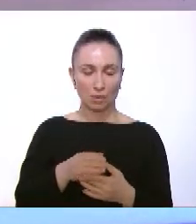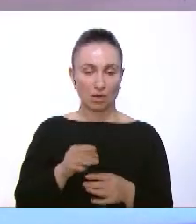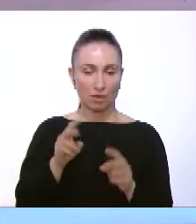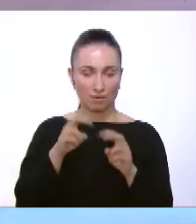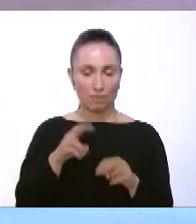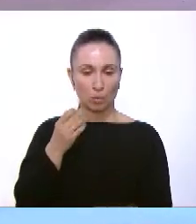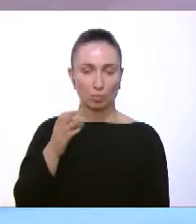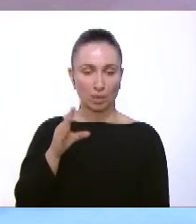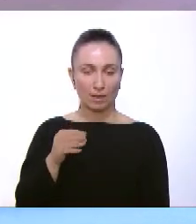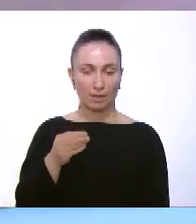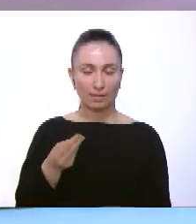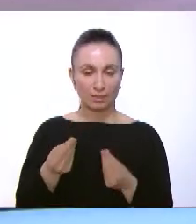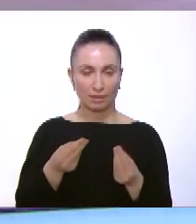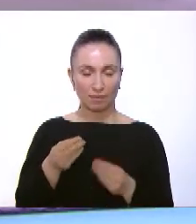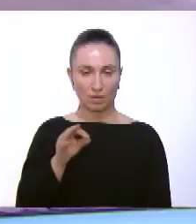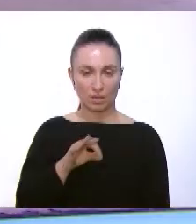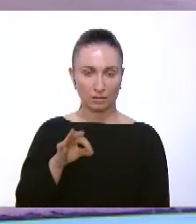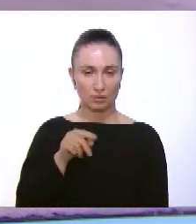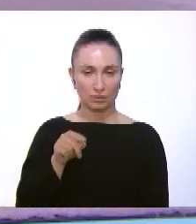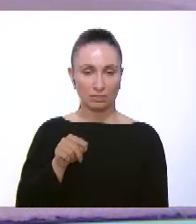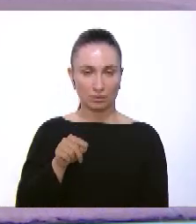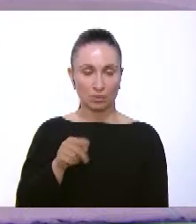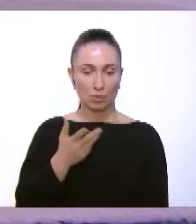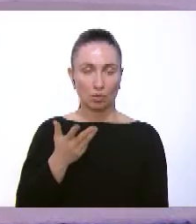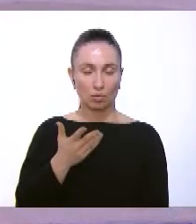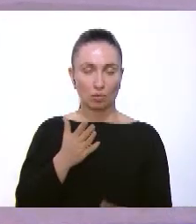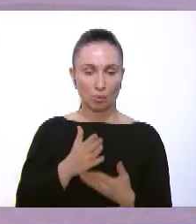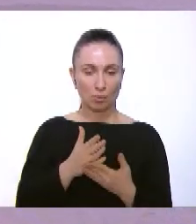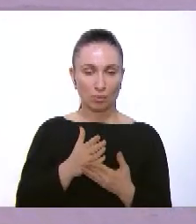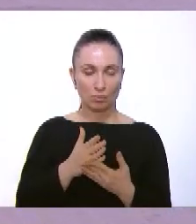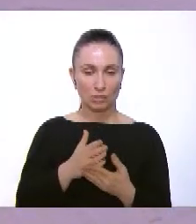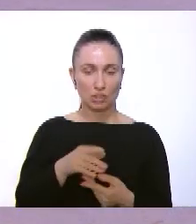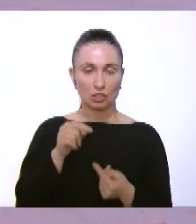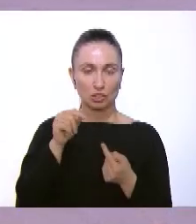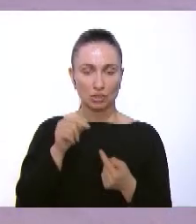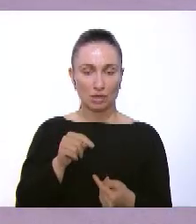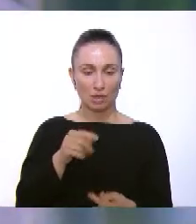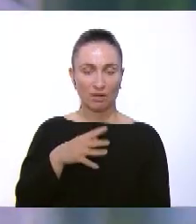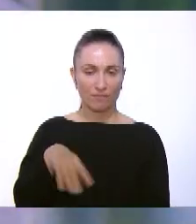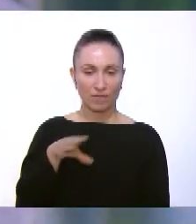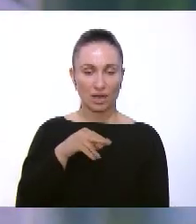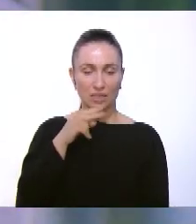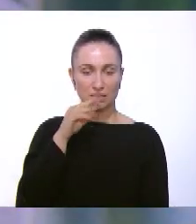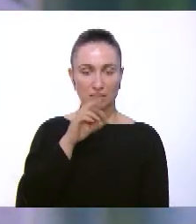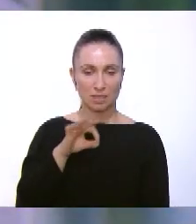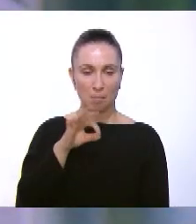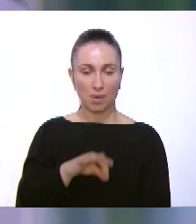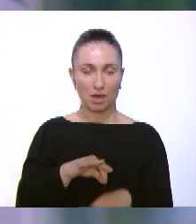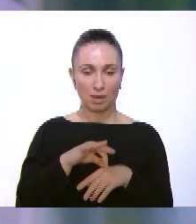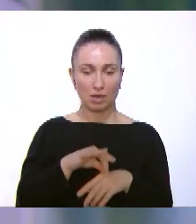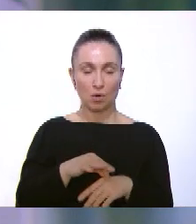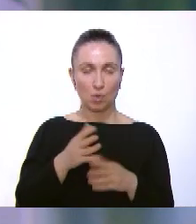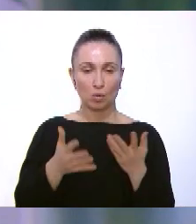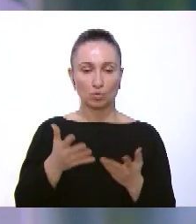კვლევა თხევად ნიადაგზე, რომელიც შესაბამისად ყველა წამალზე ტარდება